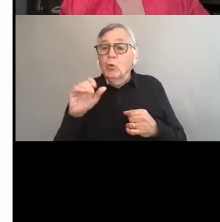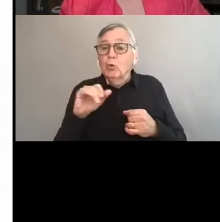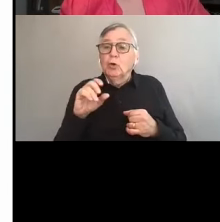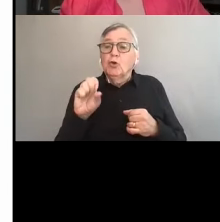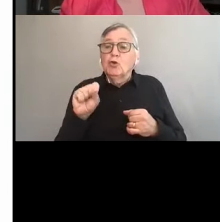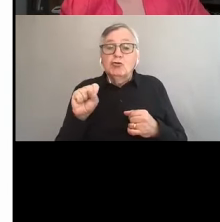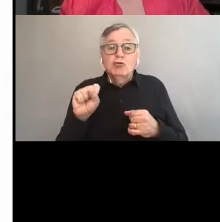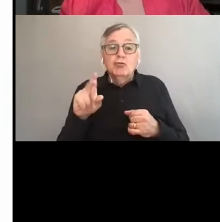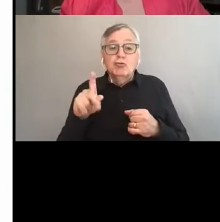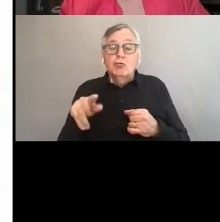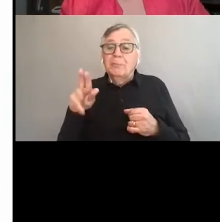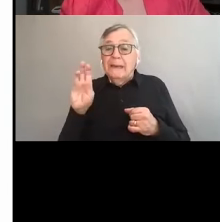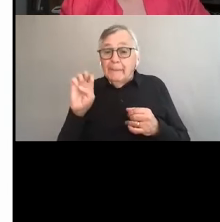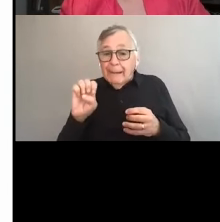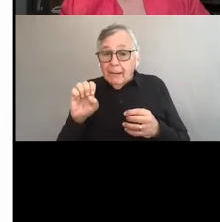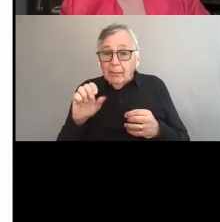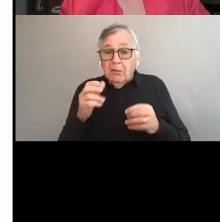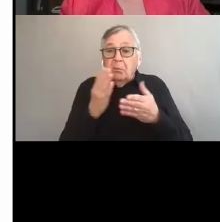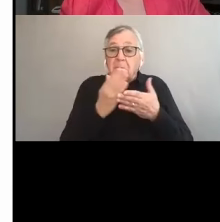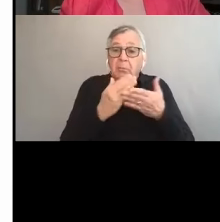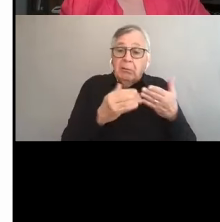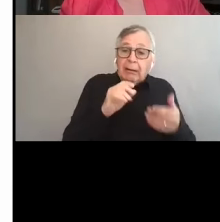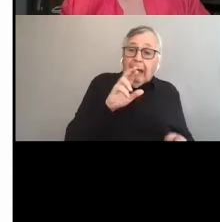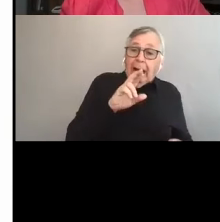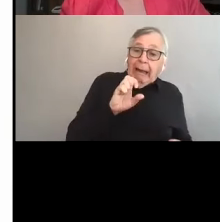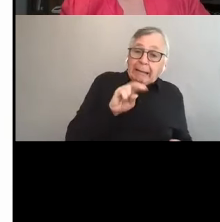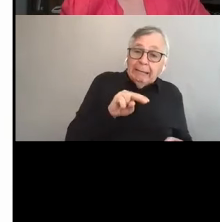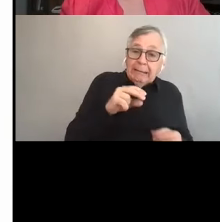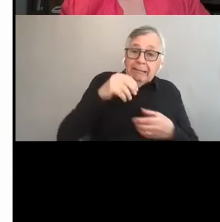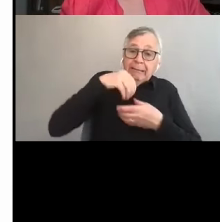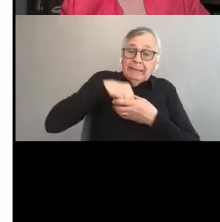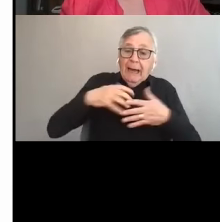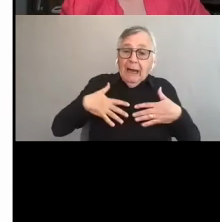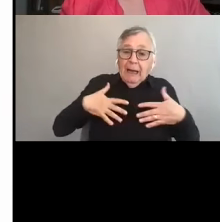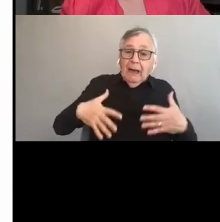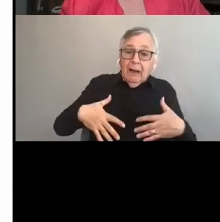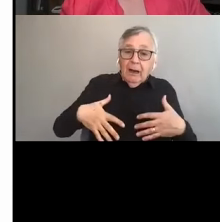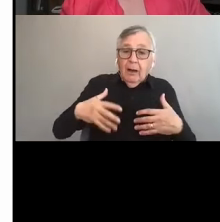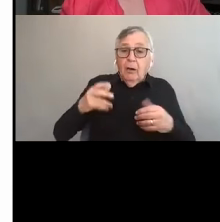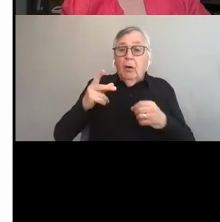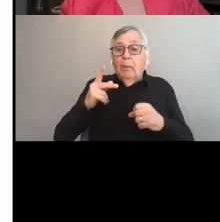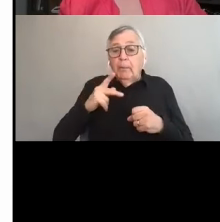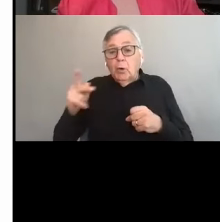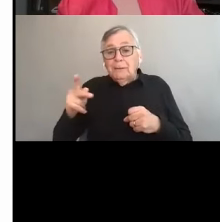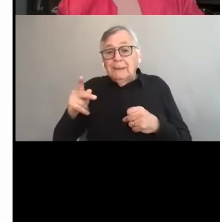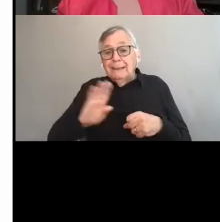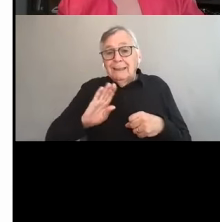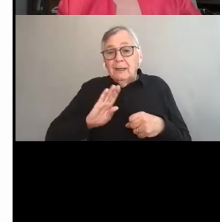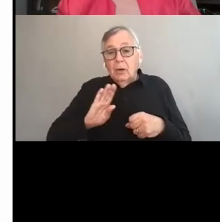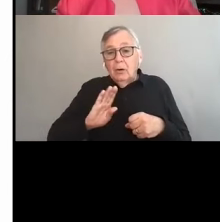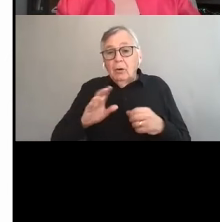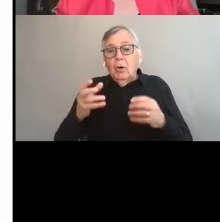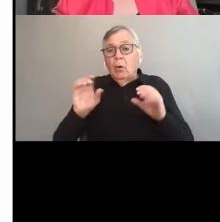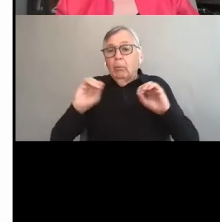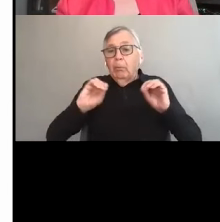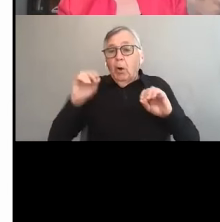petit bout d'ARN qui fait une protéine. L'ARN dure à peine quelques heures dans le corps humain, puis c'est la protéine qui est là. Donc, il n'y a aucune